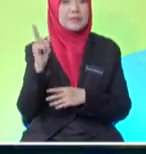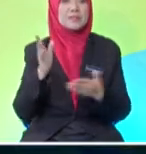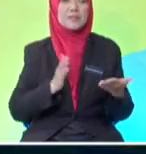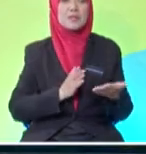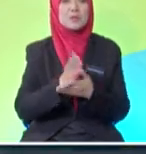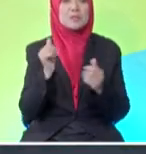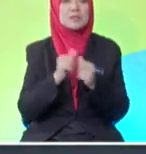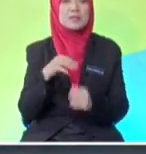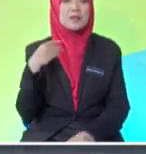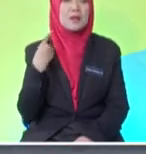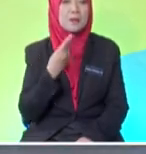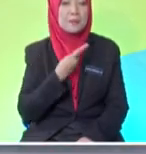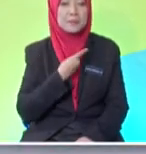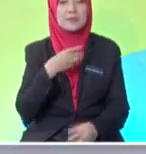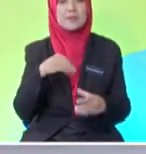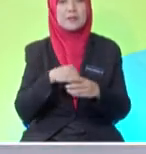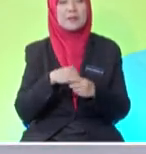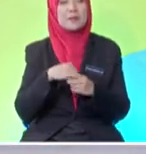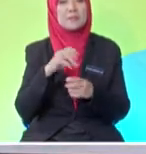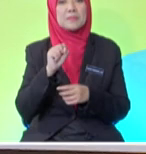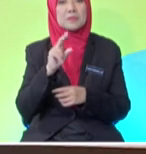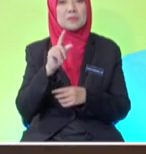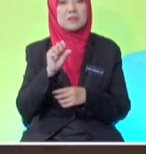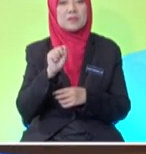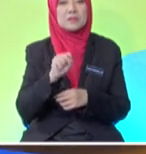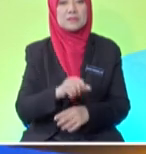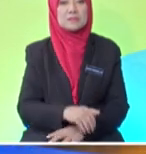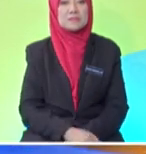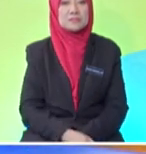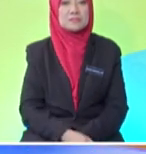kami pastinya dalam sukses SPM 2022